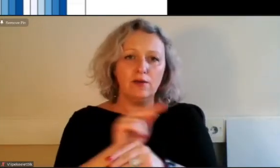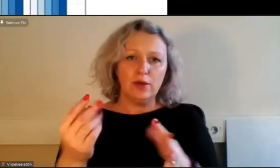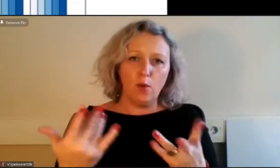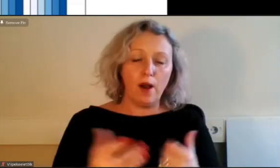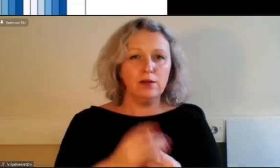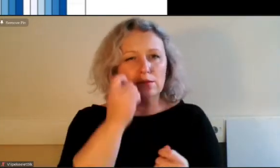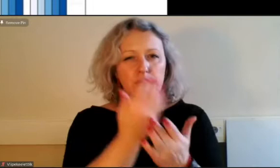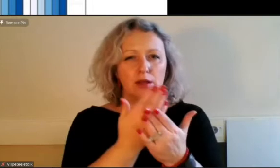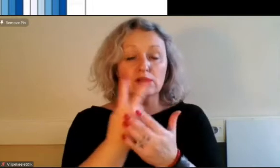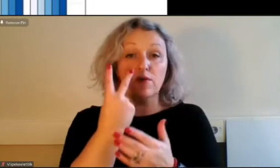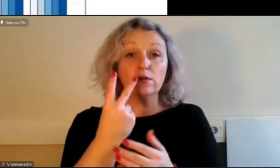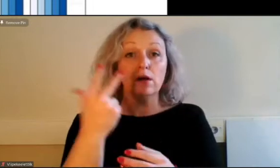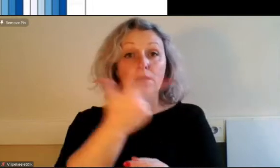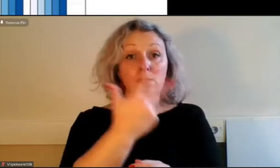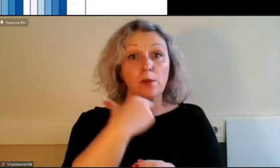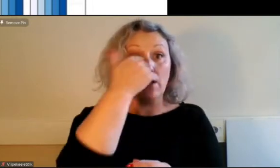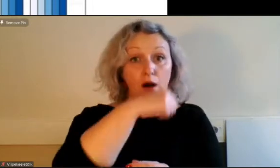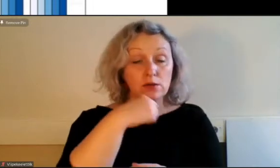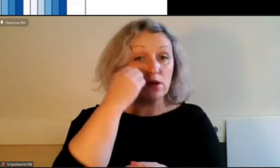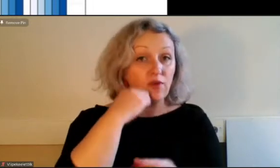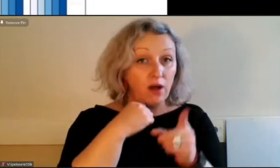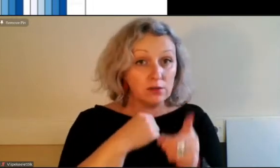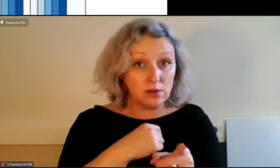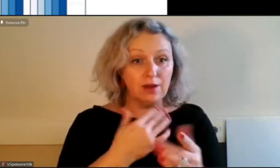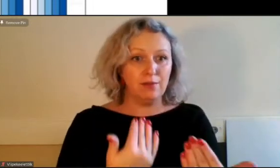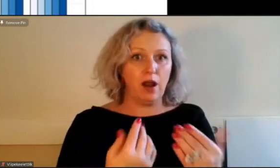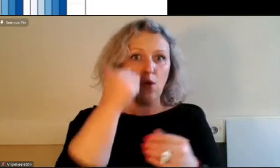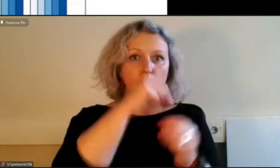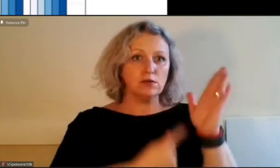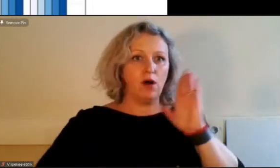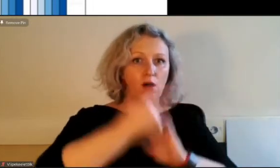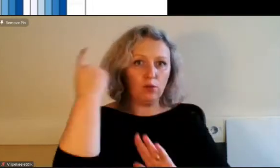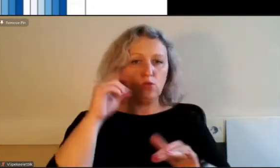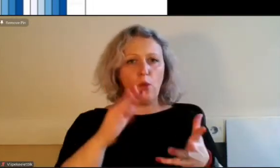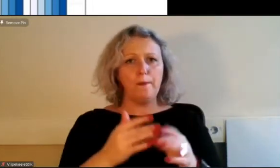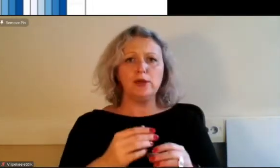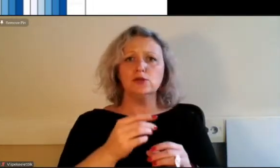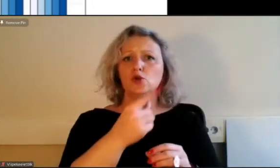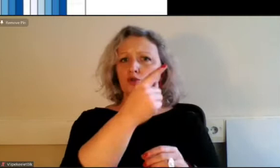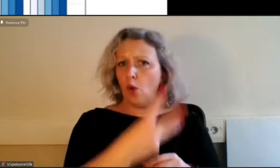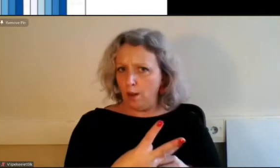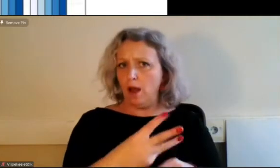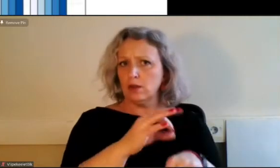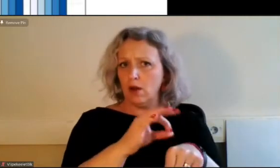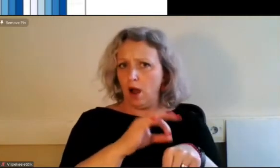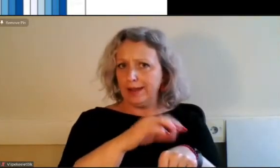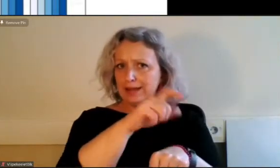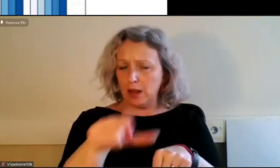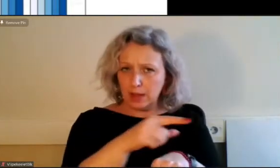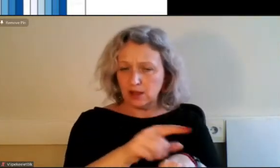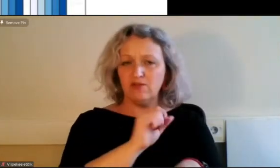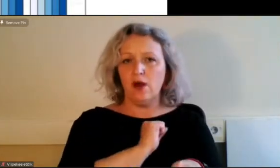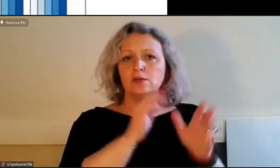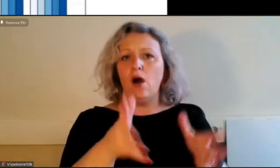on muutunud agressiivsemaks, kui ta alguses oli. Siin on Eesti andmed professor Krista Fischeri tehtud,